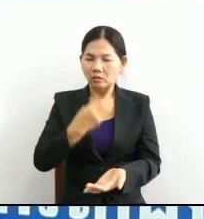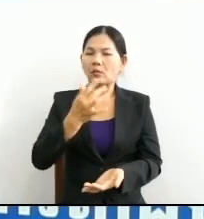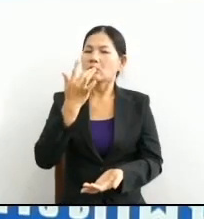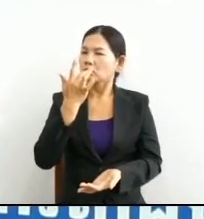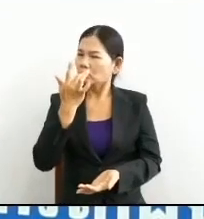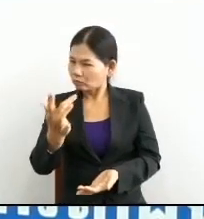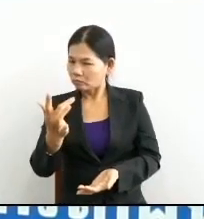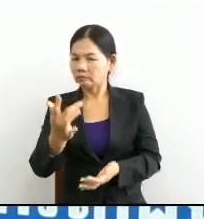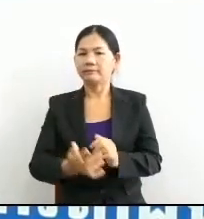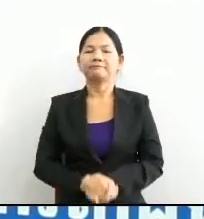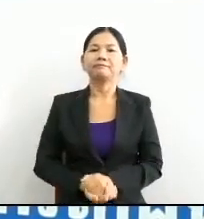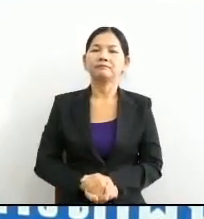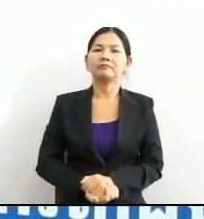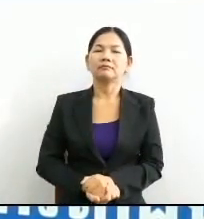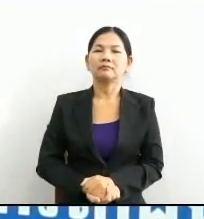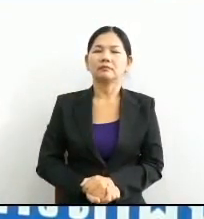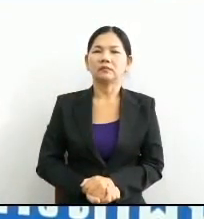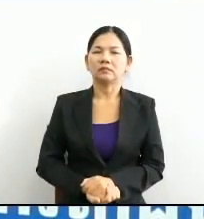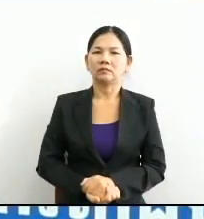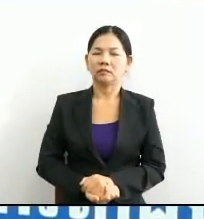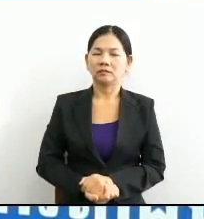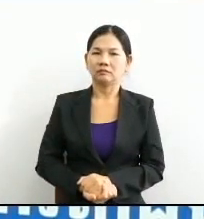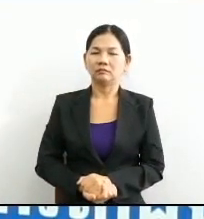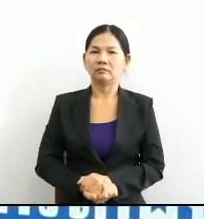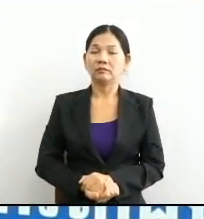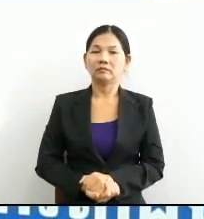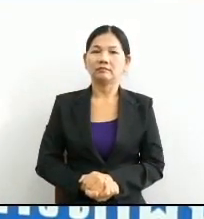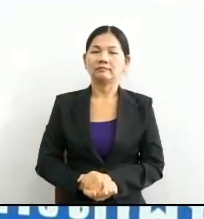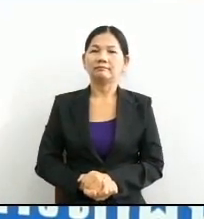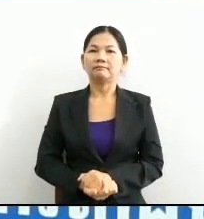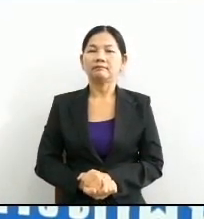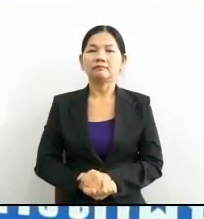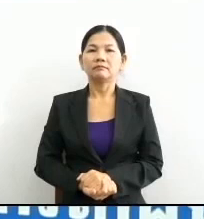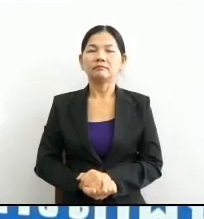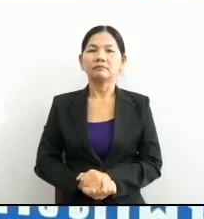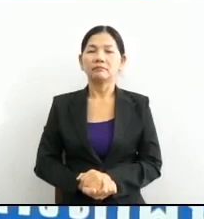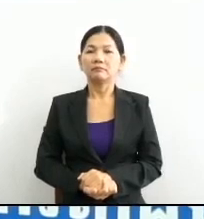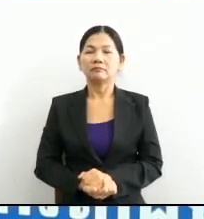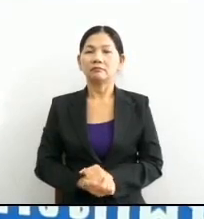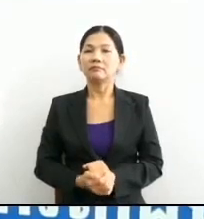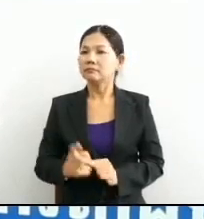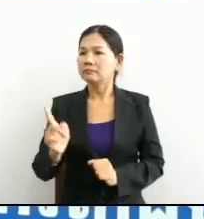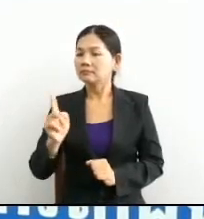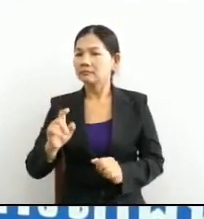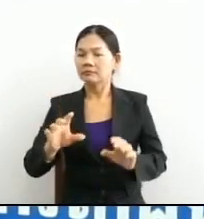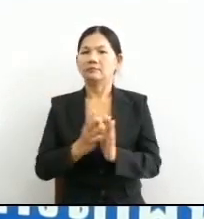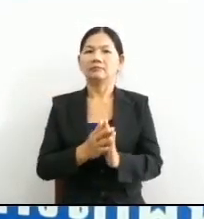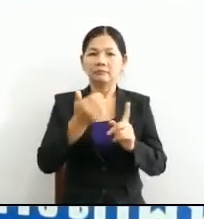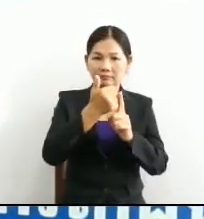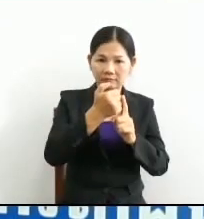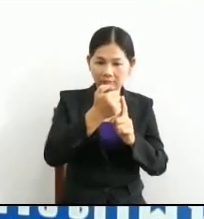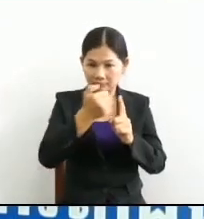chiếc mày nát mày nấy con chá tệ tôn nâng rủ chiếc mày nấy thầm ở chỗ thả nạp bị chí ấy thả nạp bị chí niêm